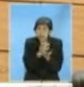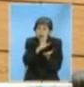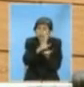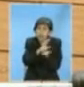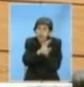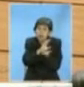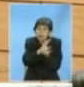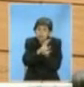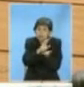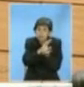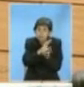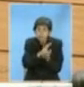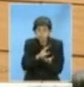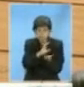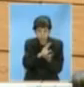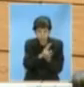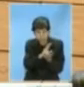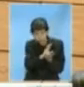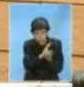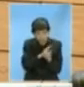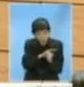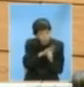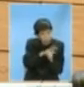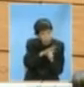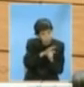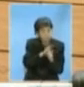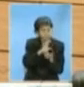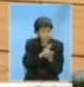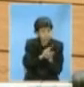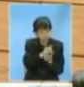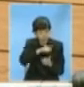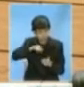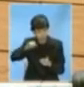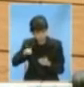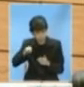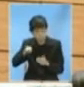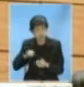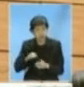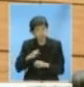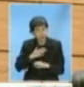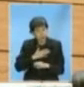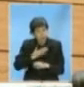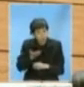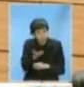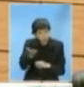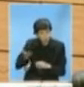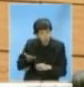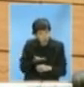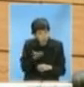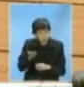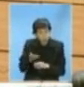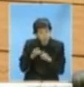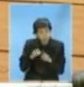ของแผ่นดินให้น้อยที่สุดแต่อาศัยความร่วมมือและอาศัย